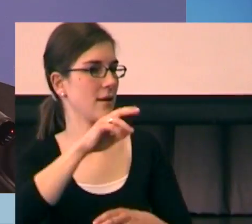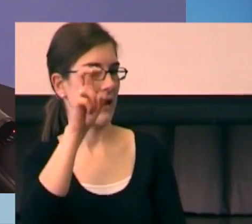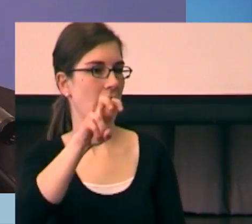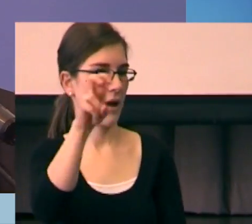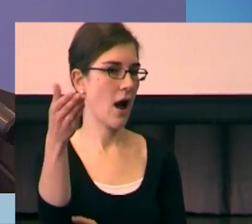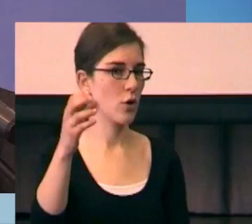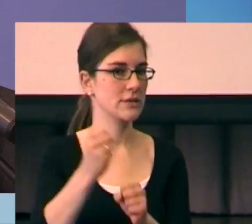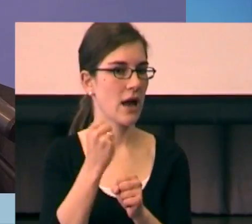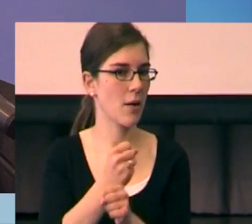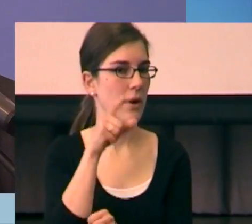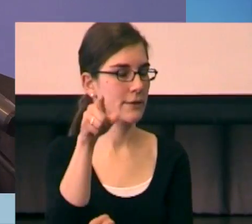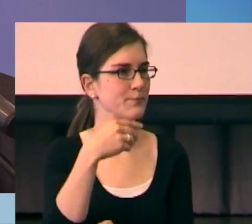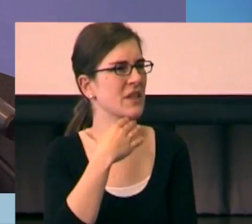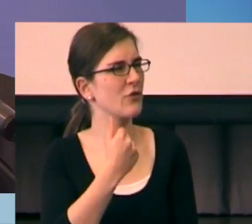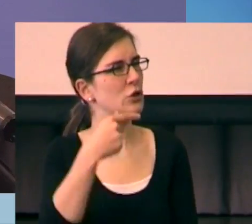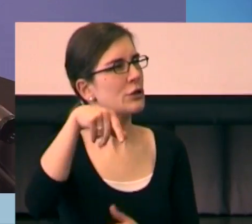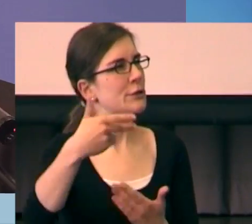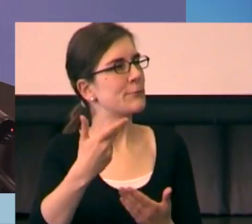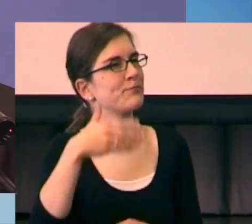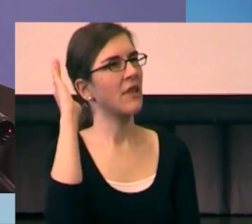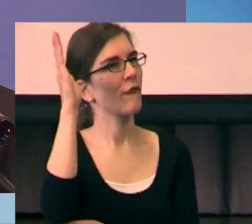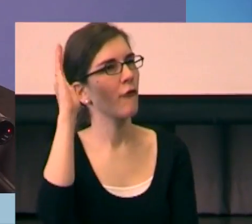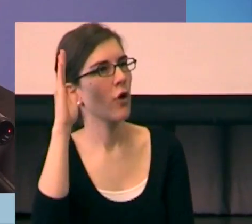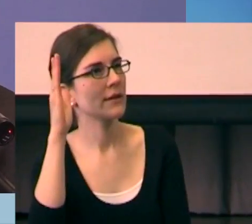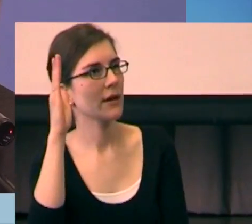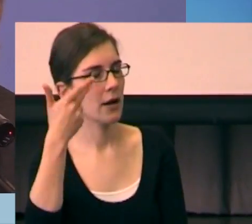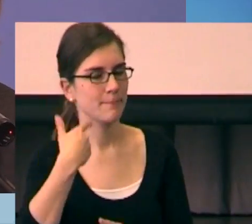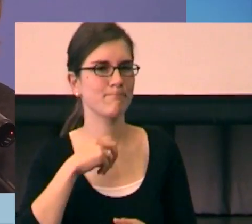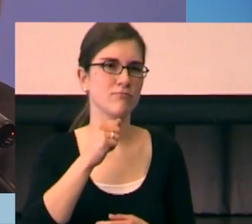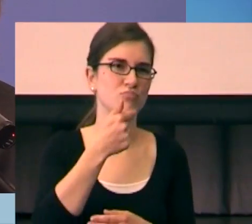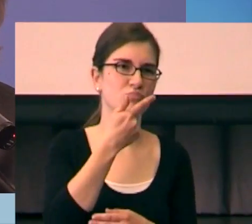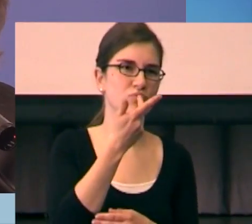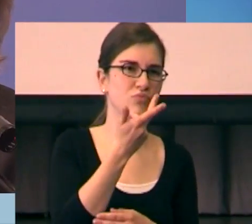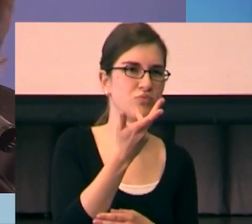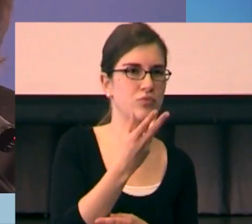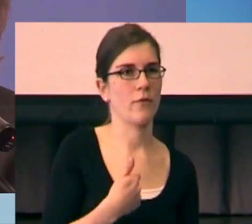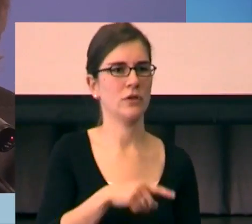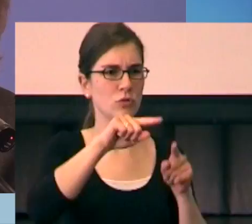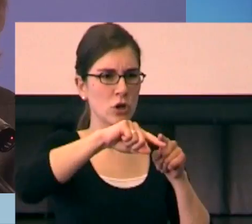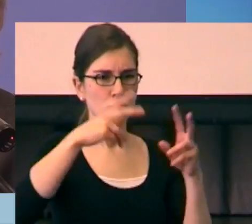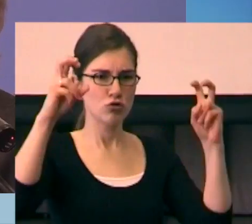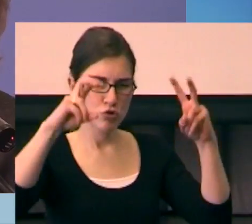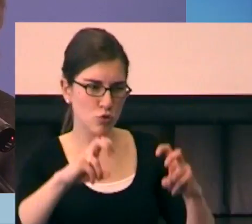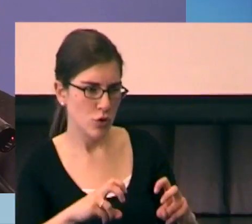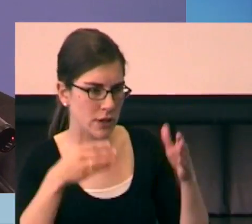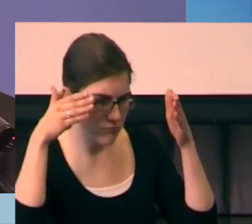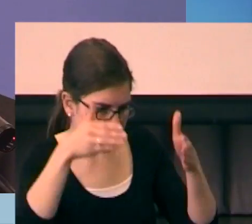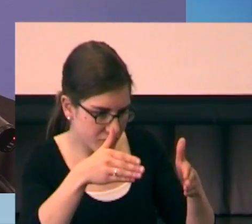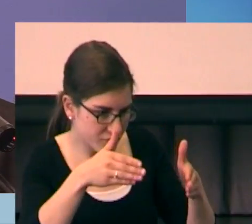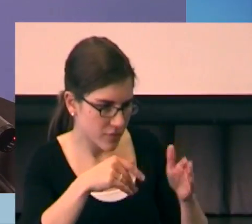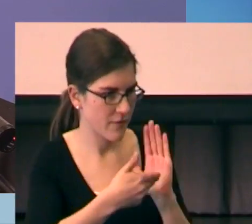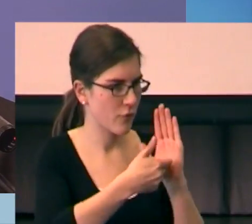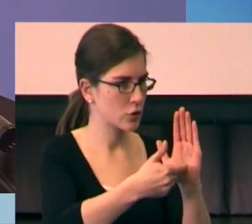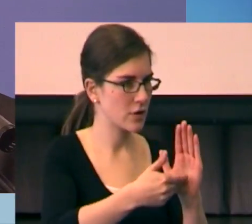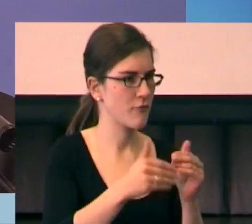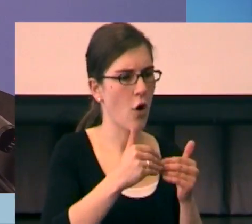bei dem Vortrag hauptsächlich auf ein paar epidemiologische Zahlen, das heißt auf ein paar Zahlen, wie häufig tritt